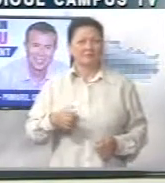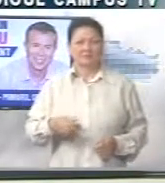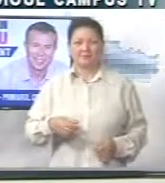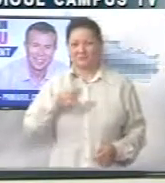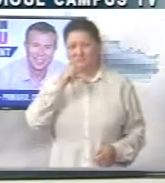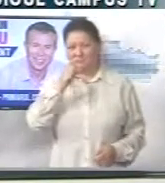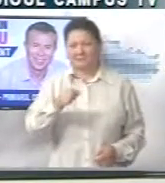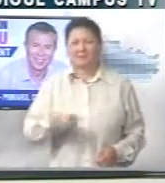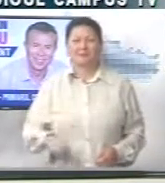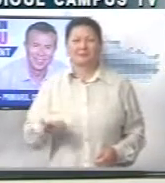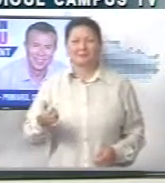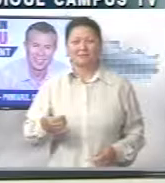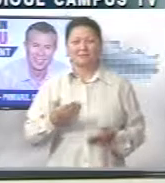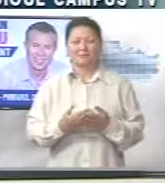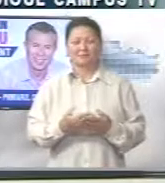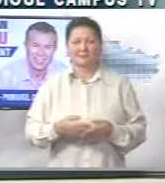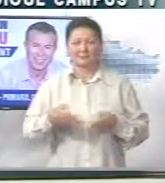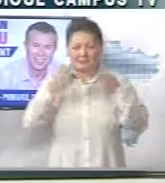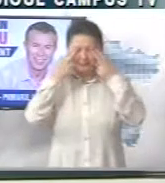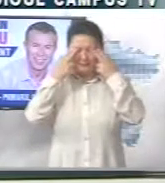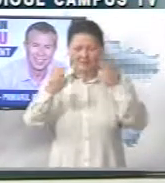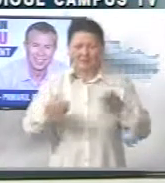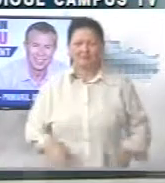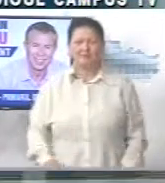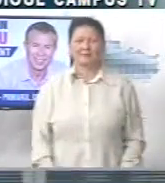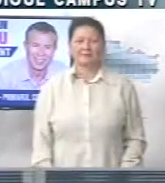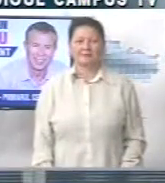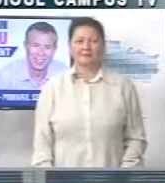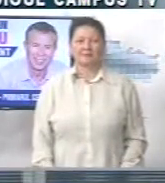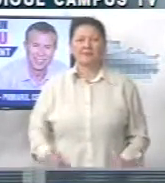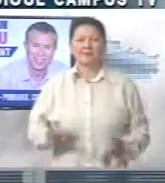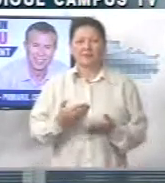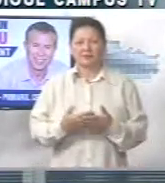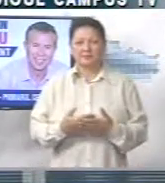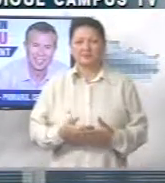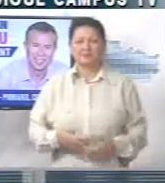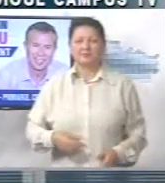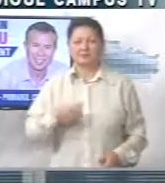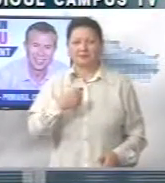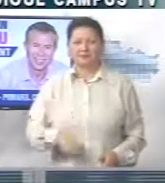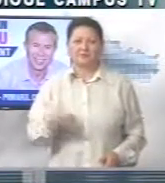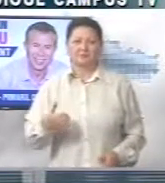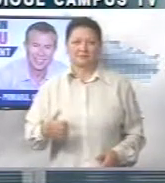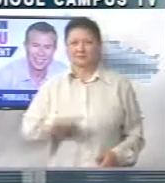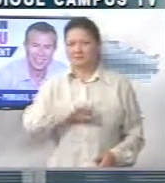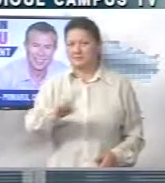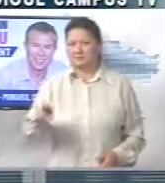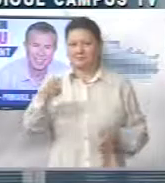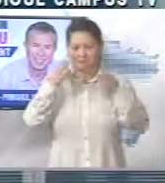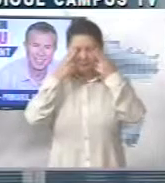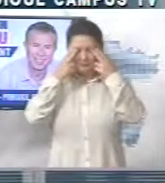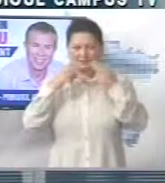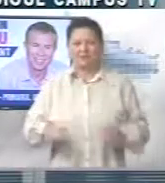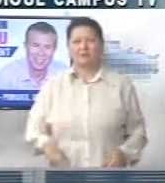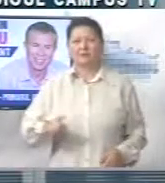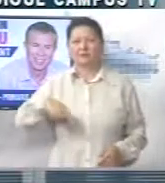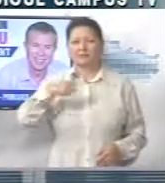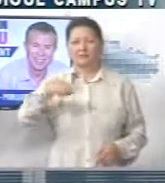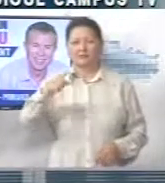că și pentru ei aveți un mesaj special? Pentru cei care nu văd, la următoarea emisiune pe care o să o am,